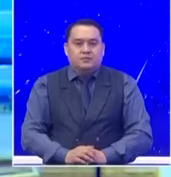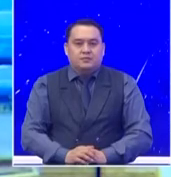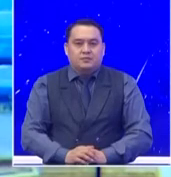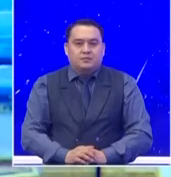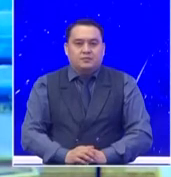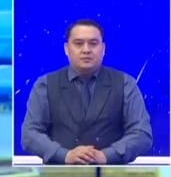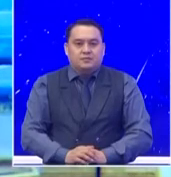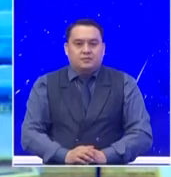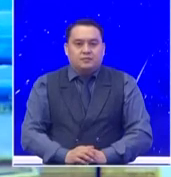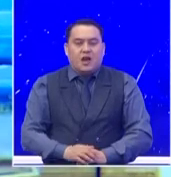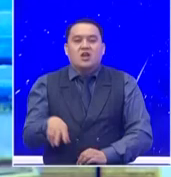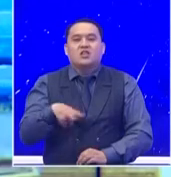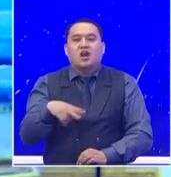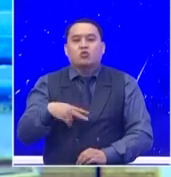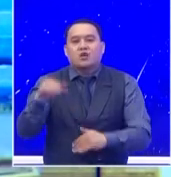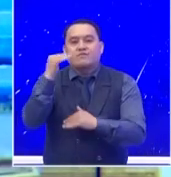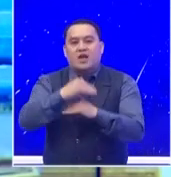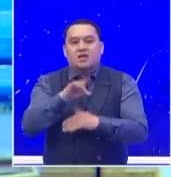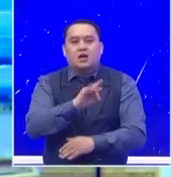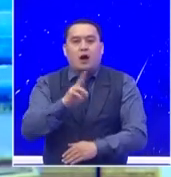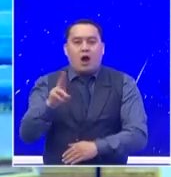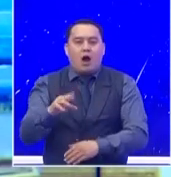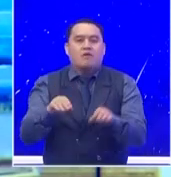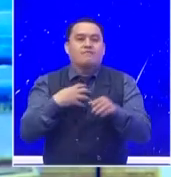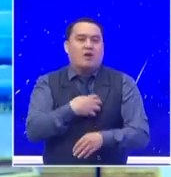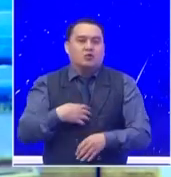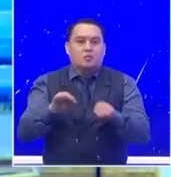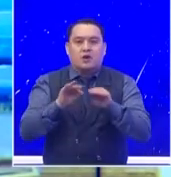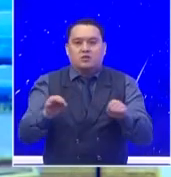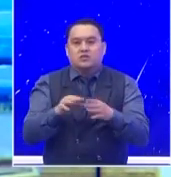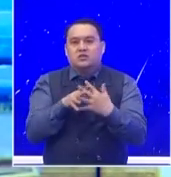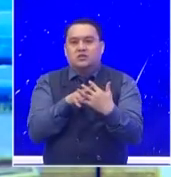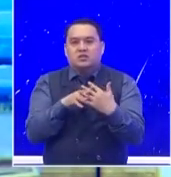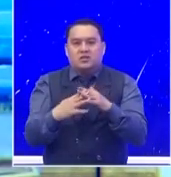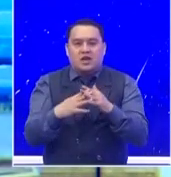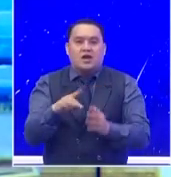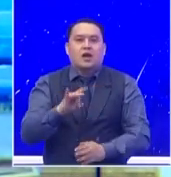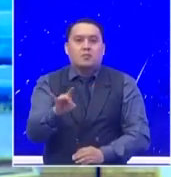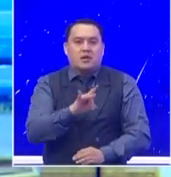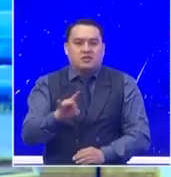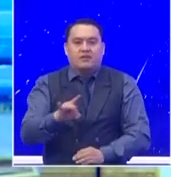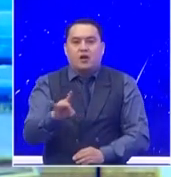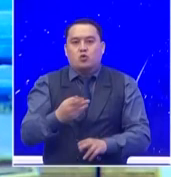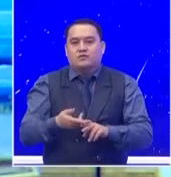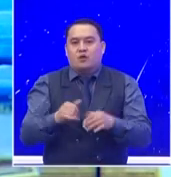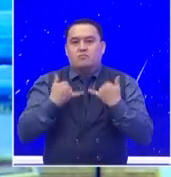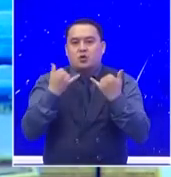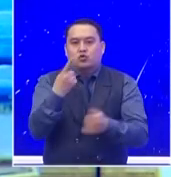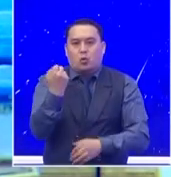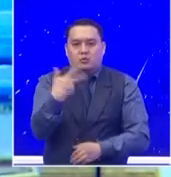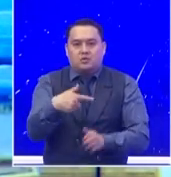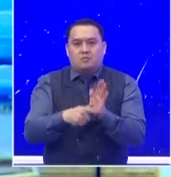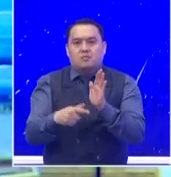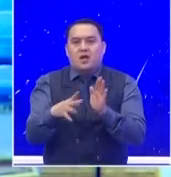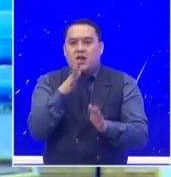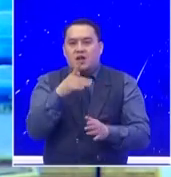К другим темам. Литературный вечер республиканского значения прошел в селе Карасаз Раймбекского района. Он посвящен